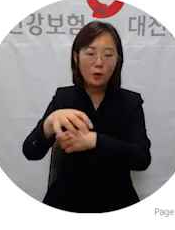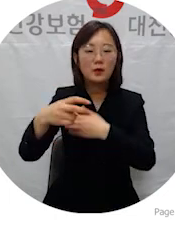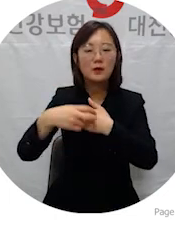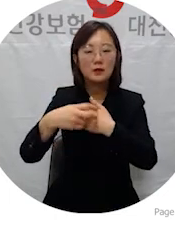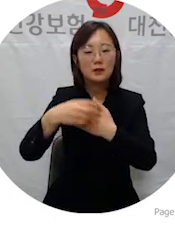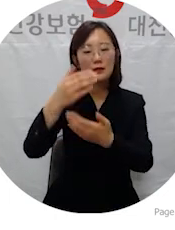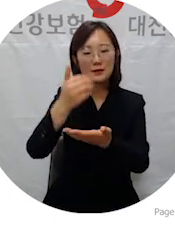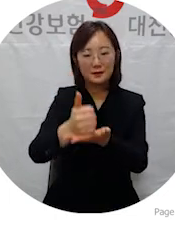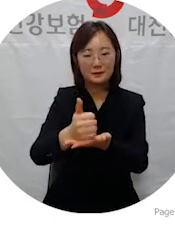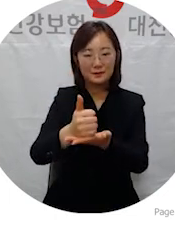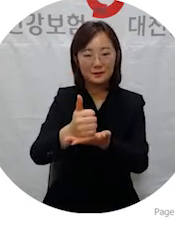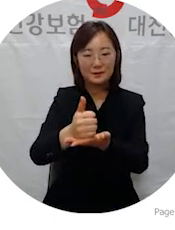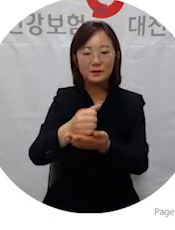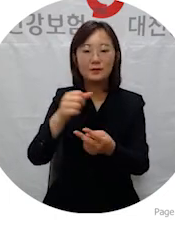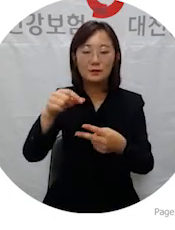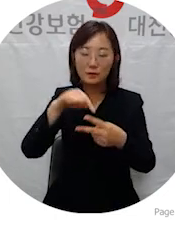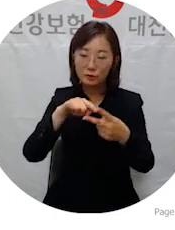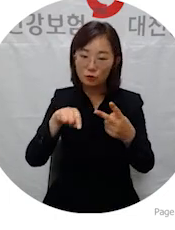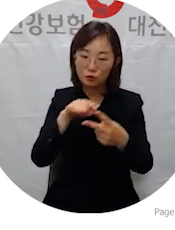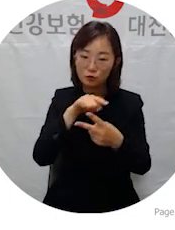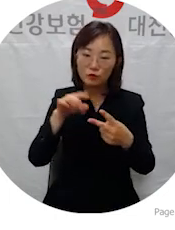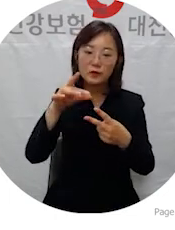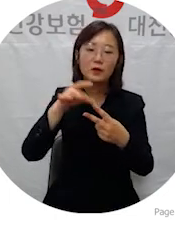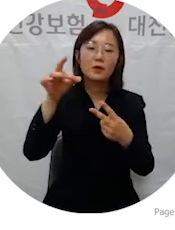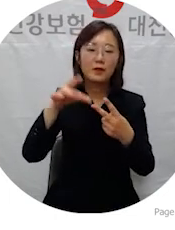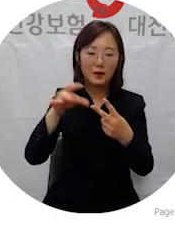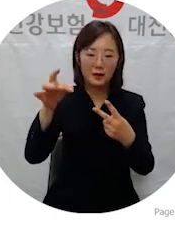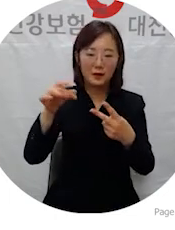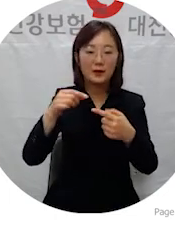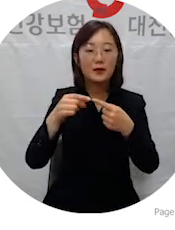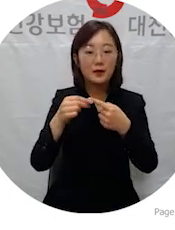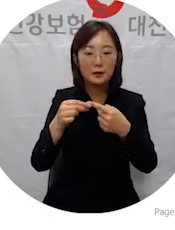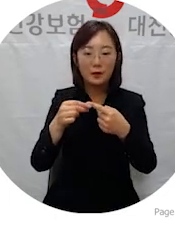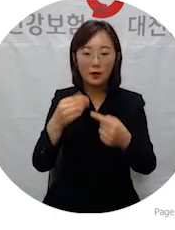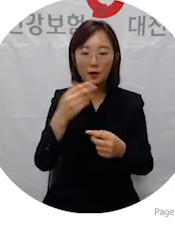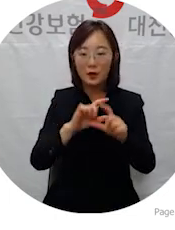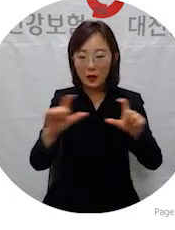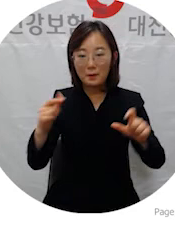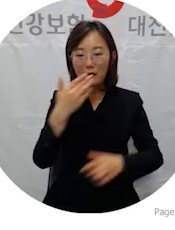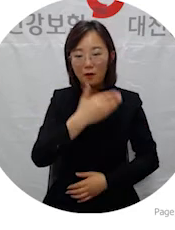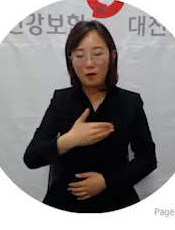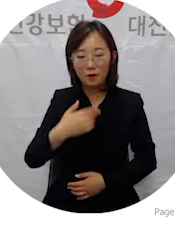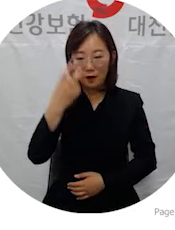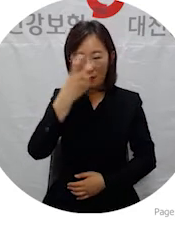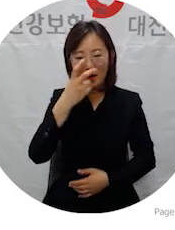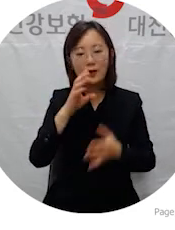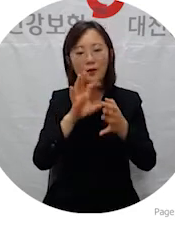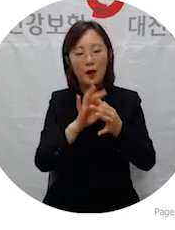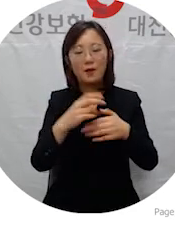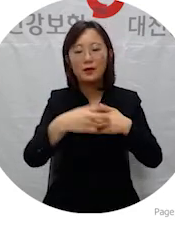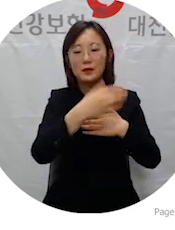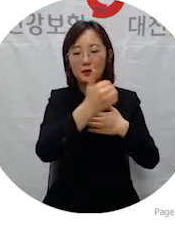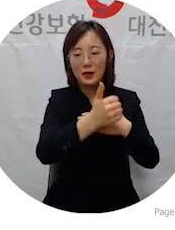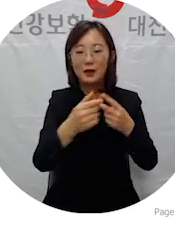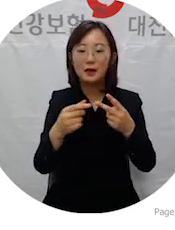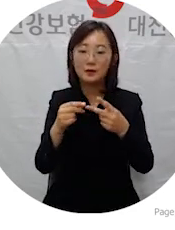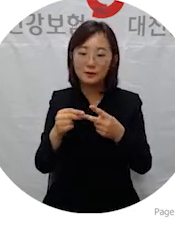또는 이용하던 의료기관의 의사 1인을 일반 건강관리의사